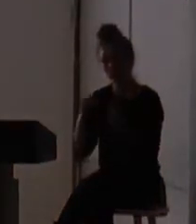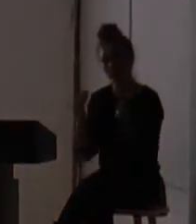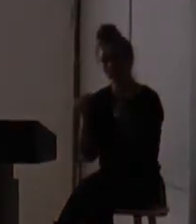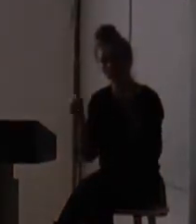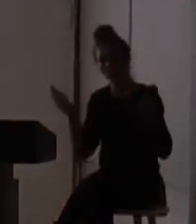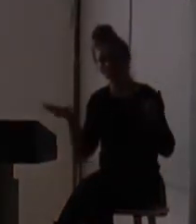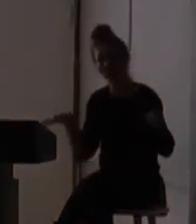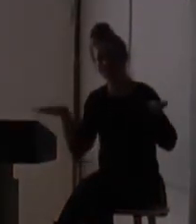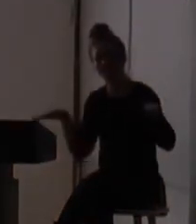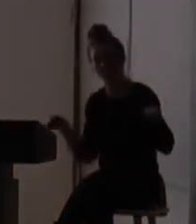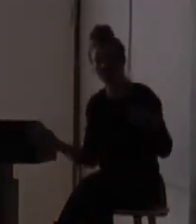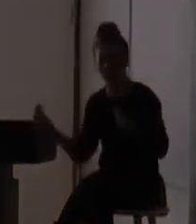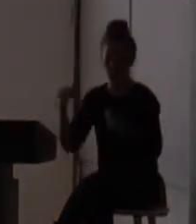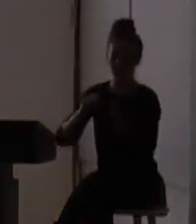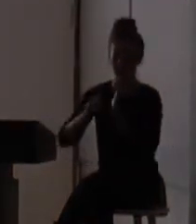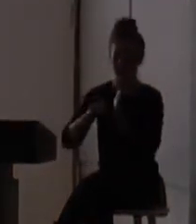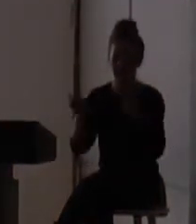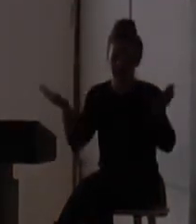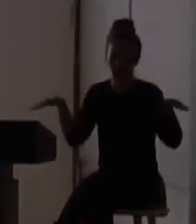Who wants to have